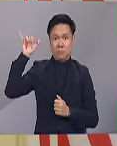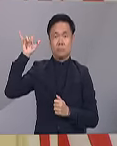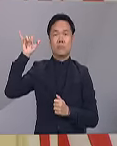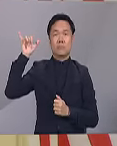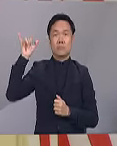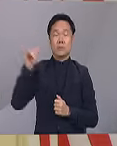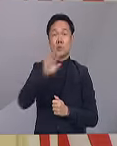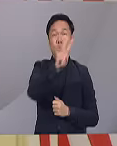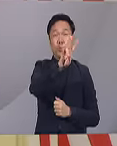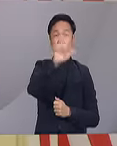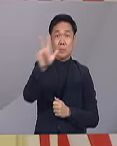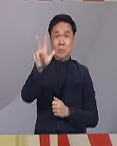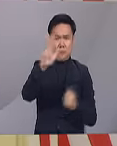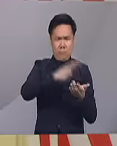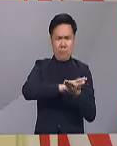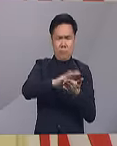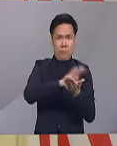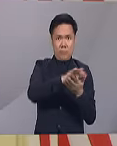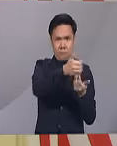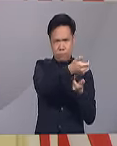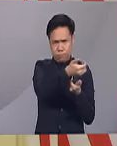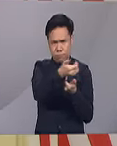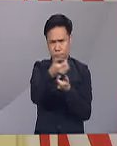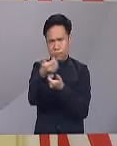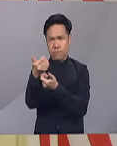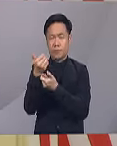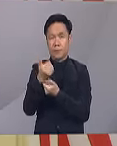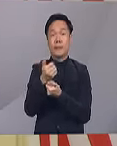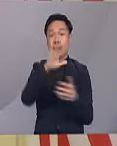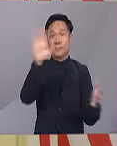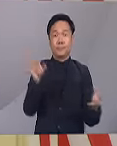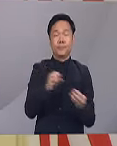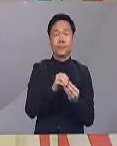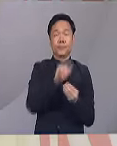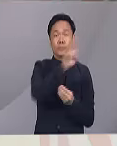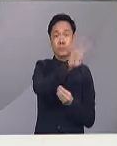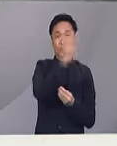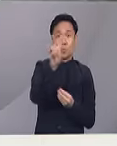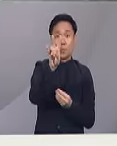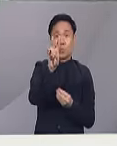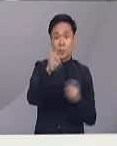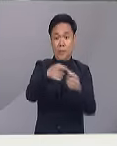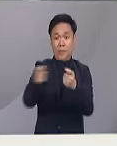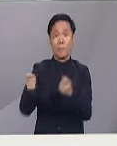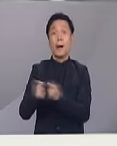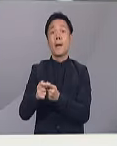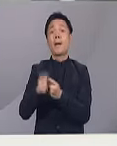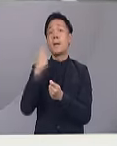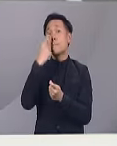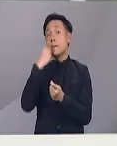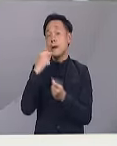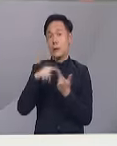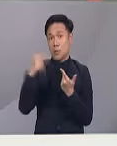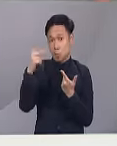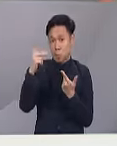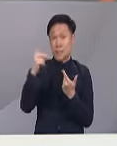sebanyak 73 operasi sanitasi yang meliputi 27 zon merah dan zon kuning di